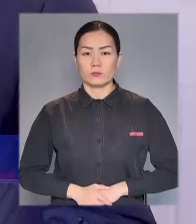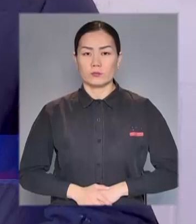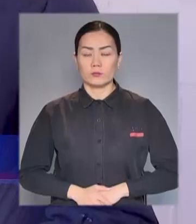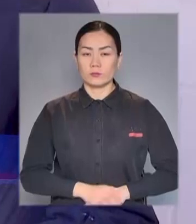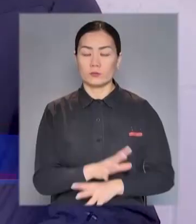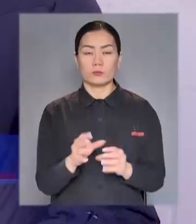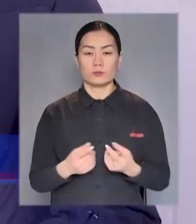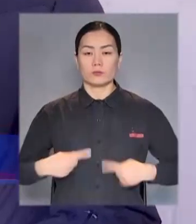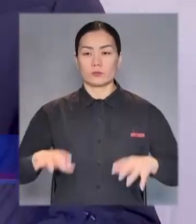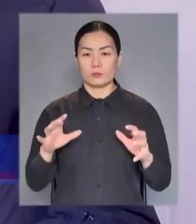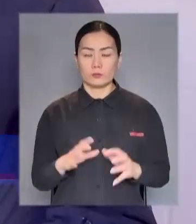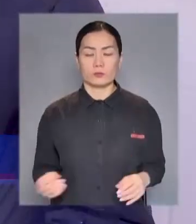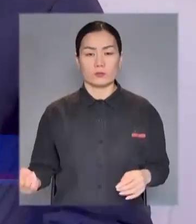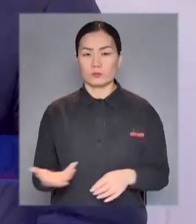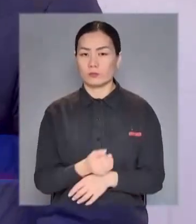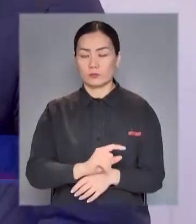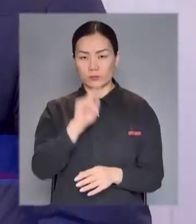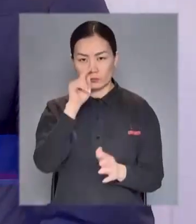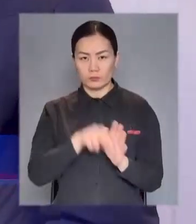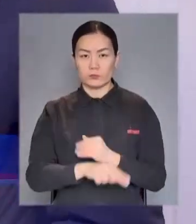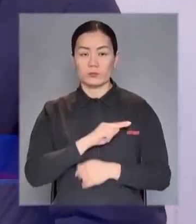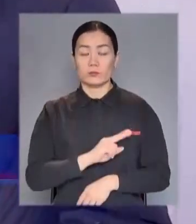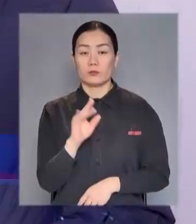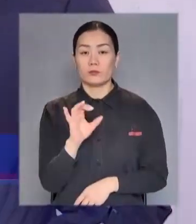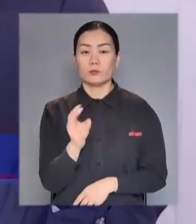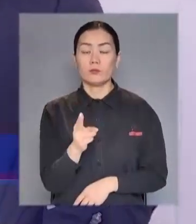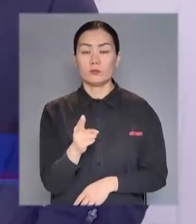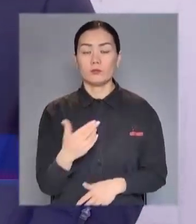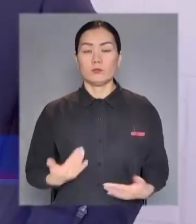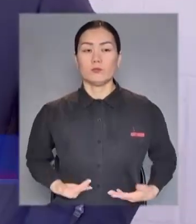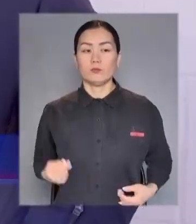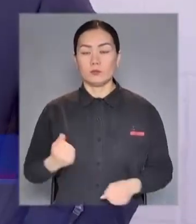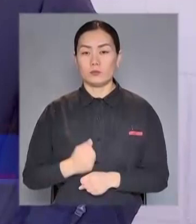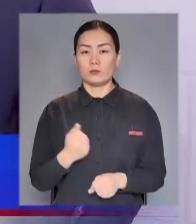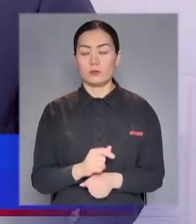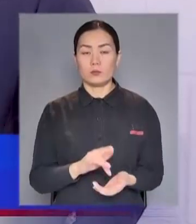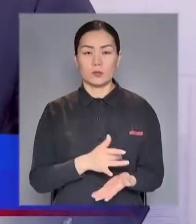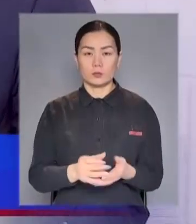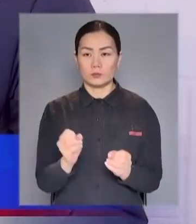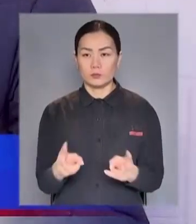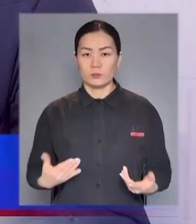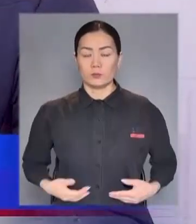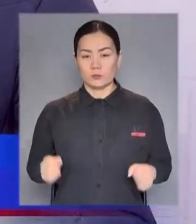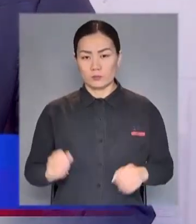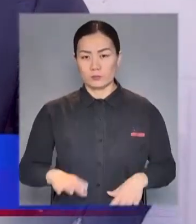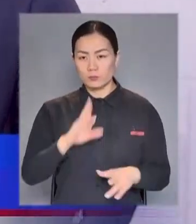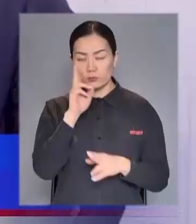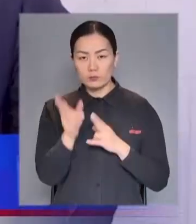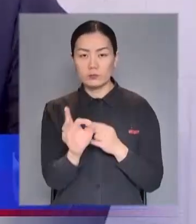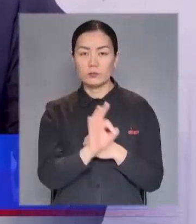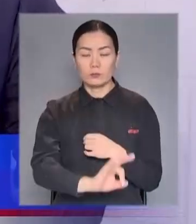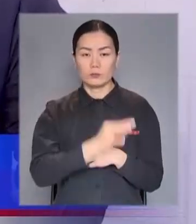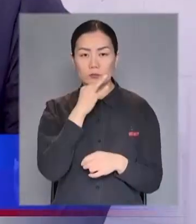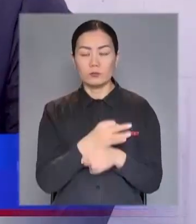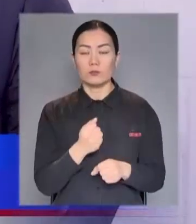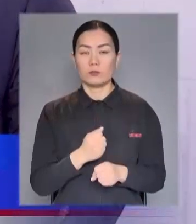В соответствии с нашим законом мы не можем вмешиваться в работу КСК, в содержание жилых домов, тем более в бухгалтерию. Жильцы могут высказать жалобы